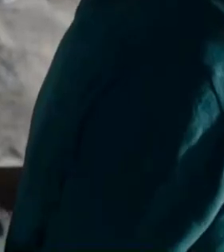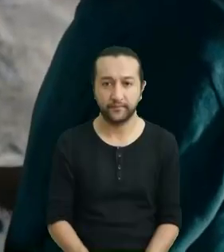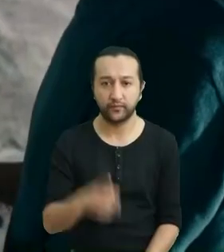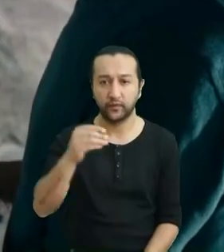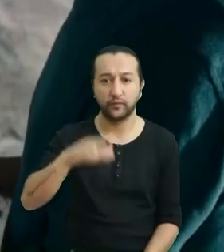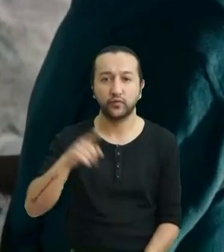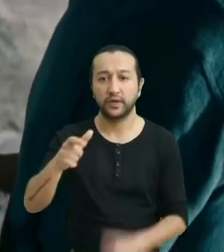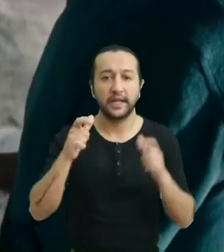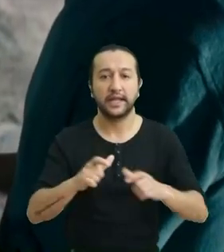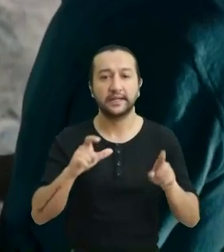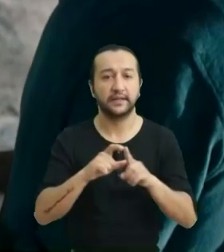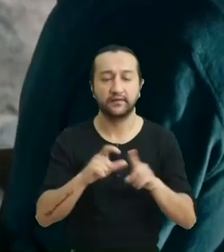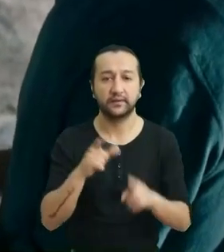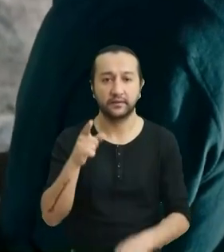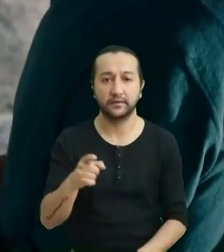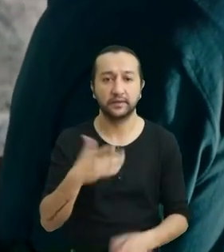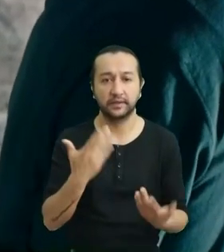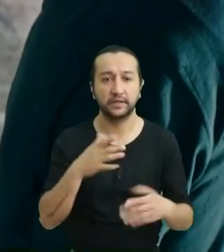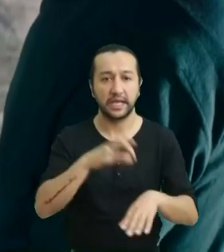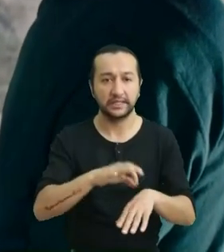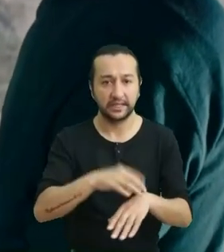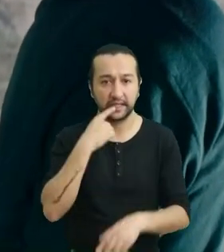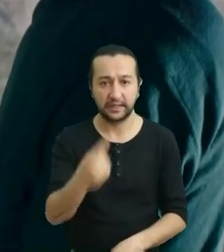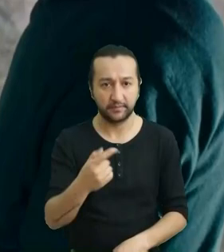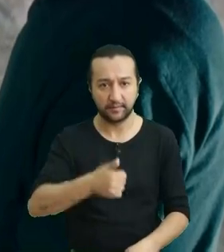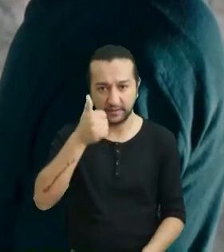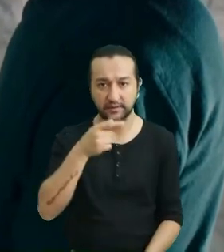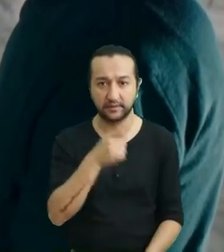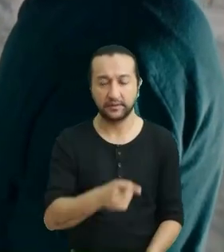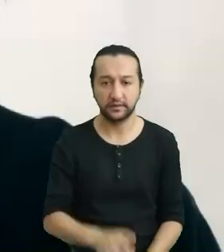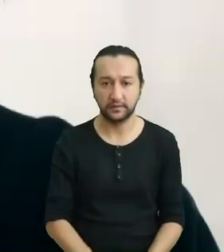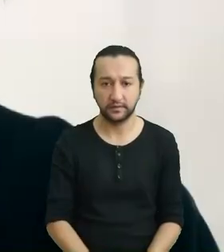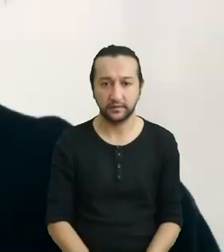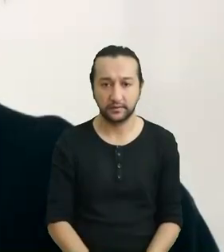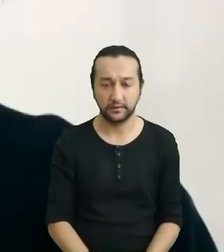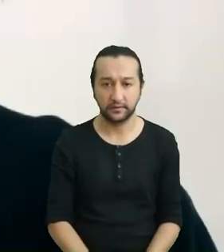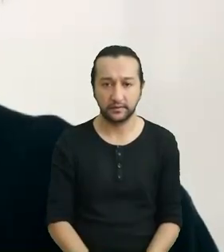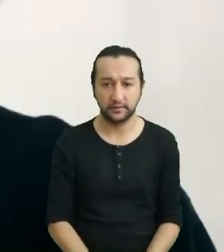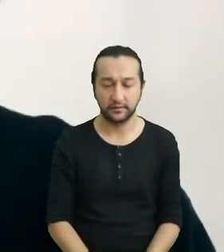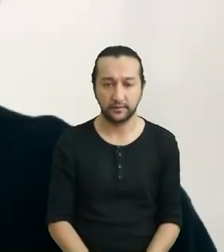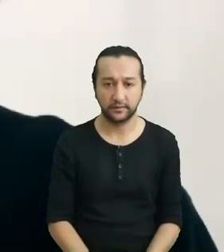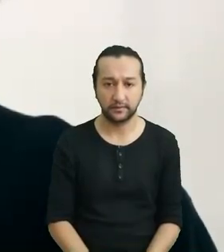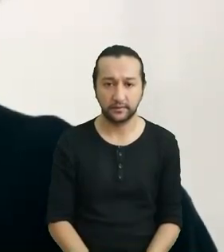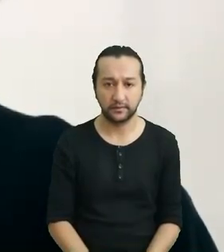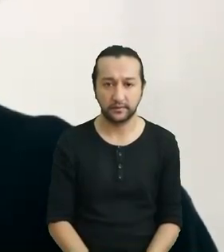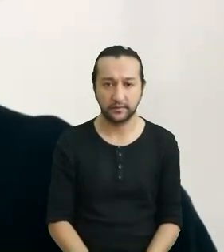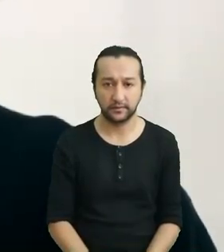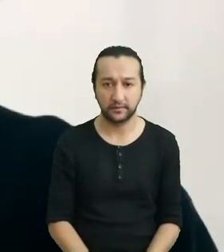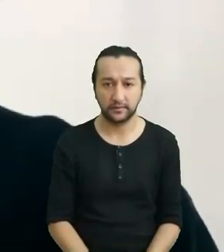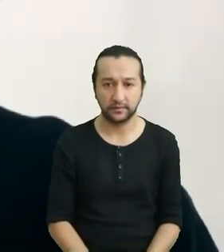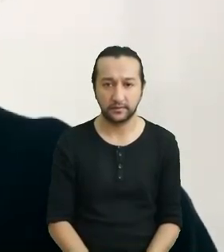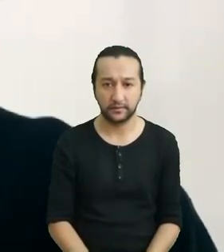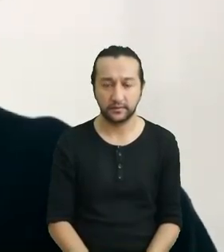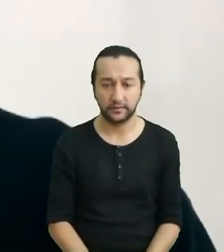Bu çocuk nerede Devran? Dispanser dediydim ya başkan. Asaf inanmamış gibi bakışlarını Devran'a